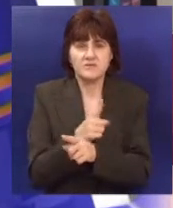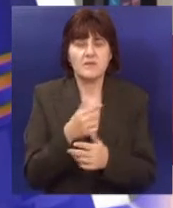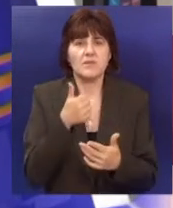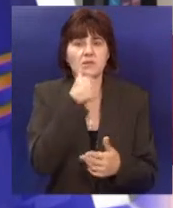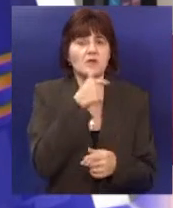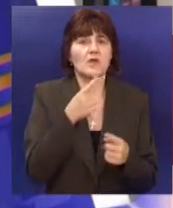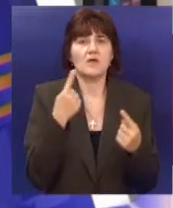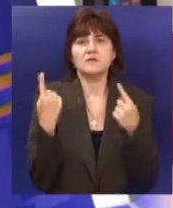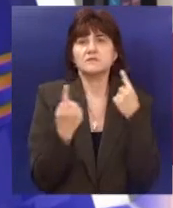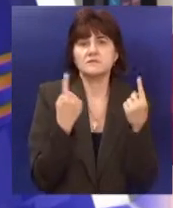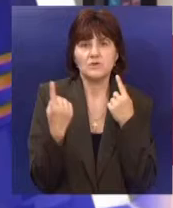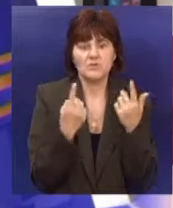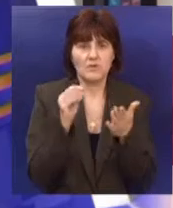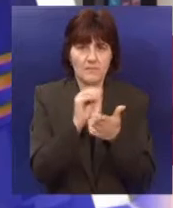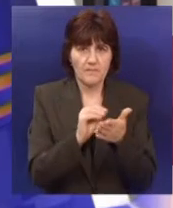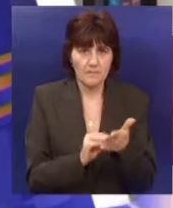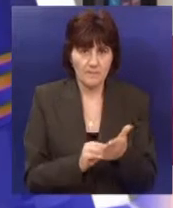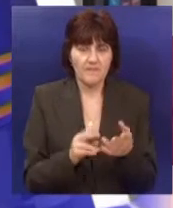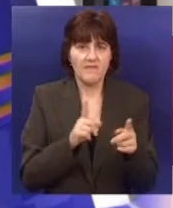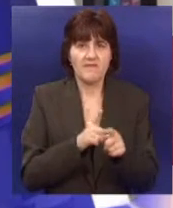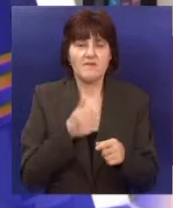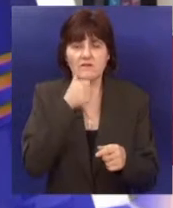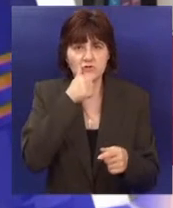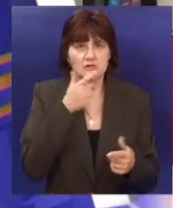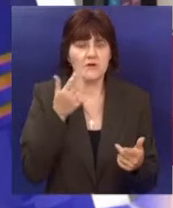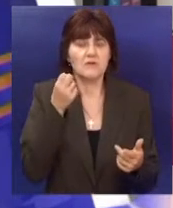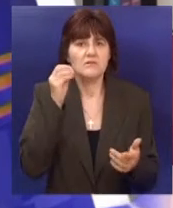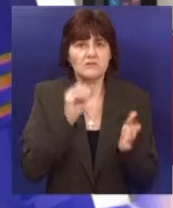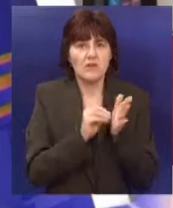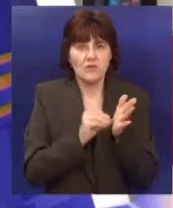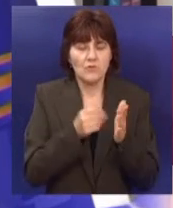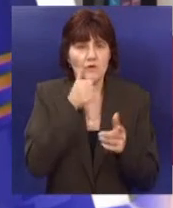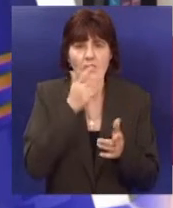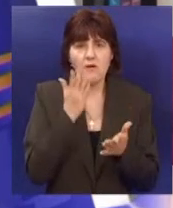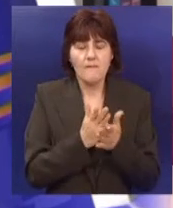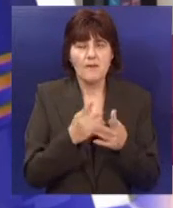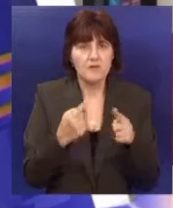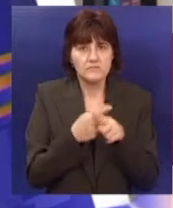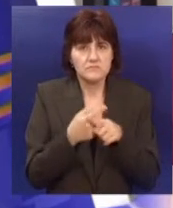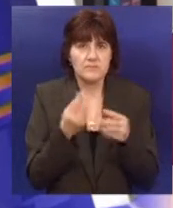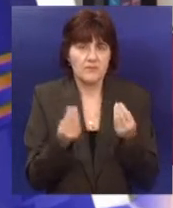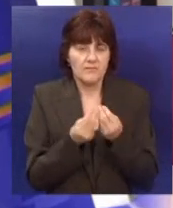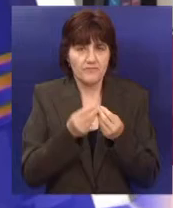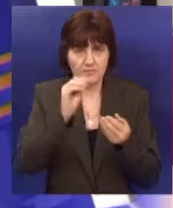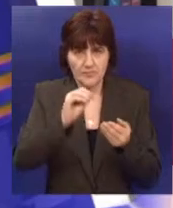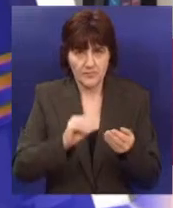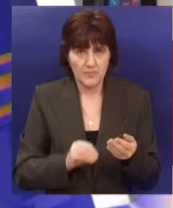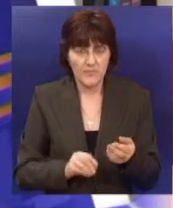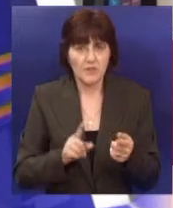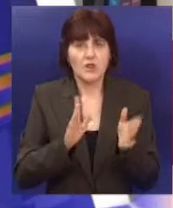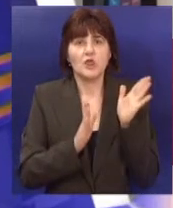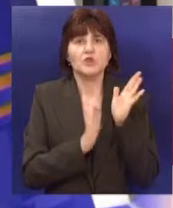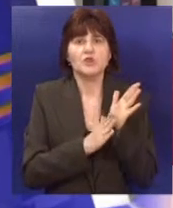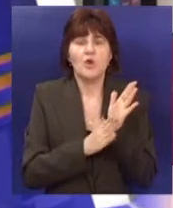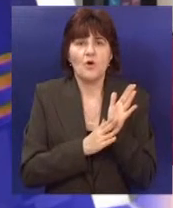do diskriminacije, da označi, navede vreme, mesto ili način na koji je izvršena diskriminacija i